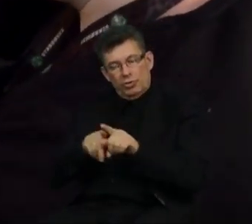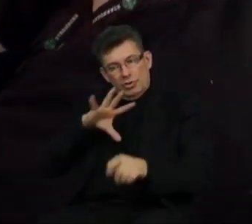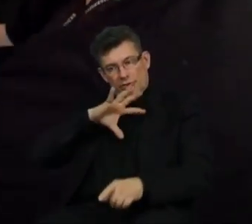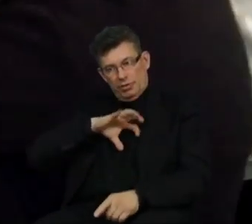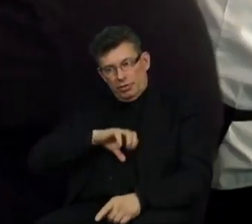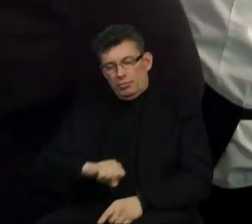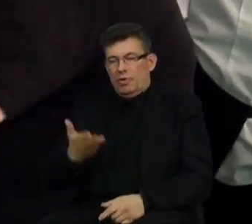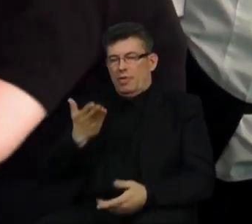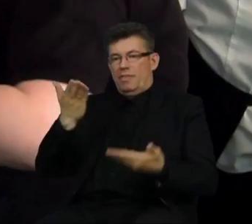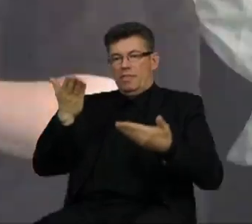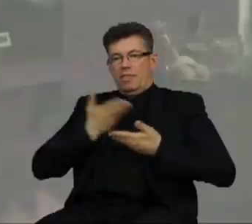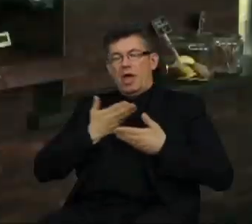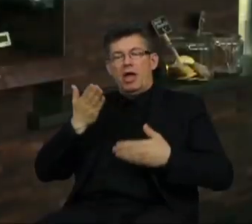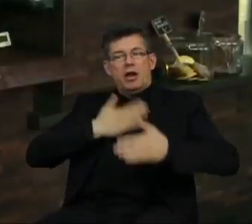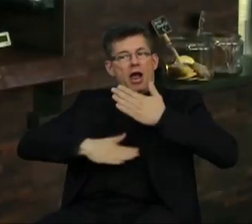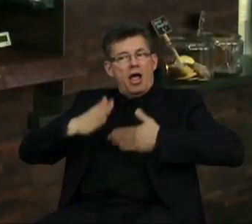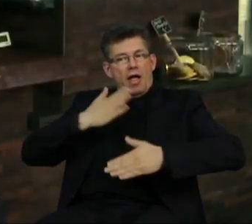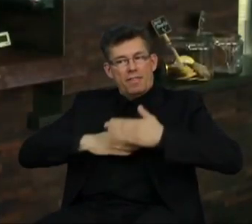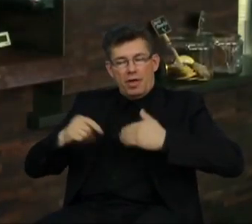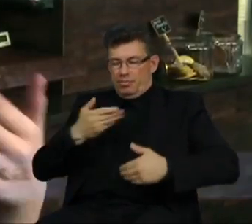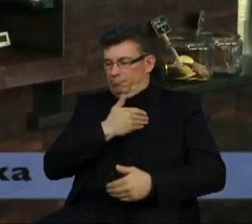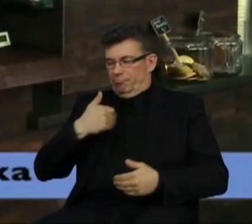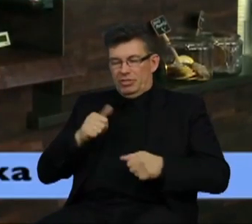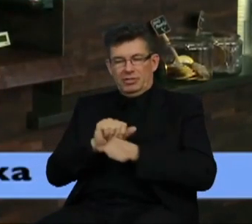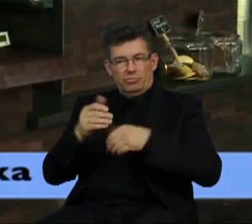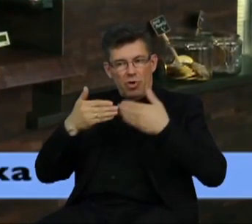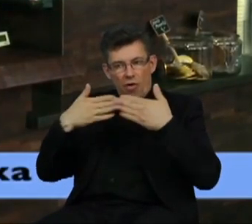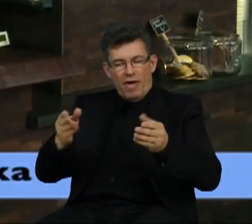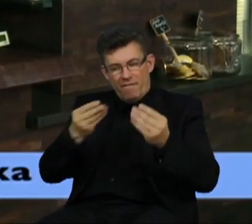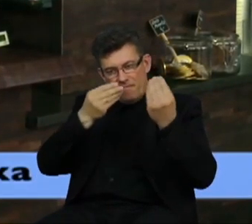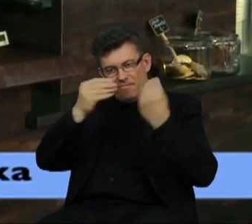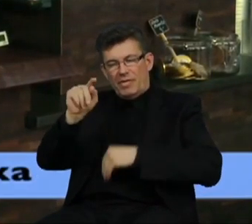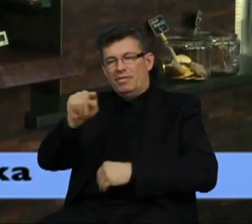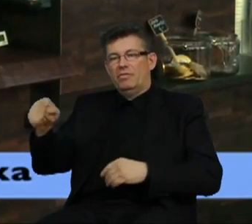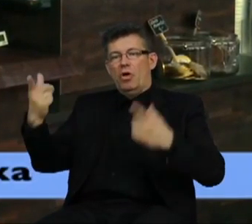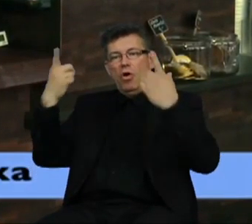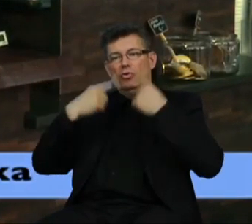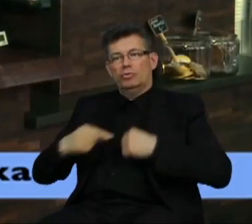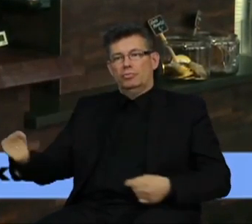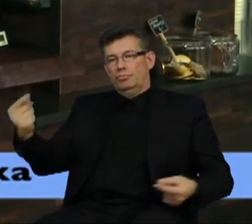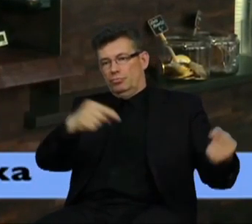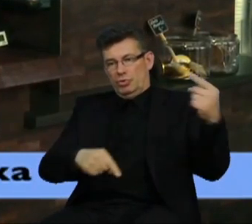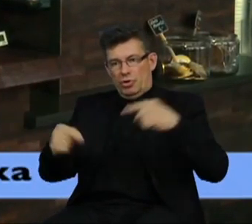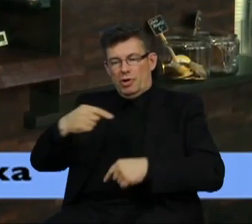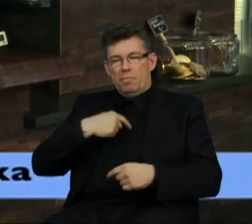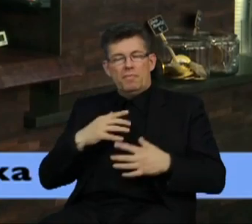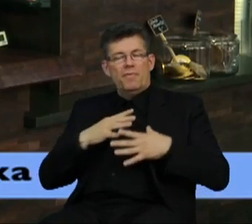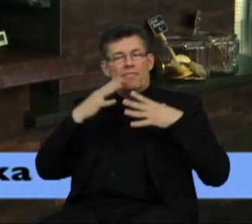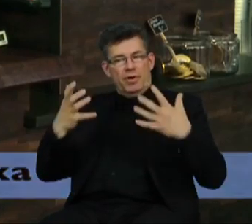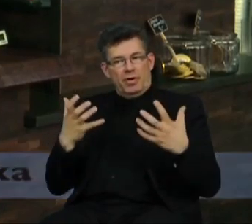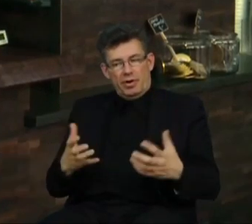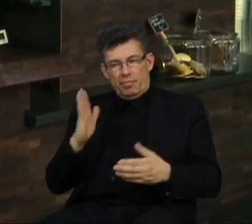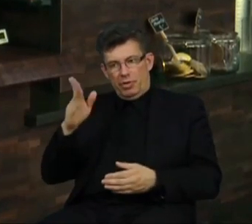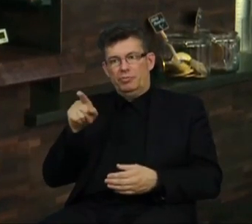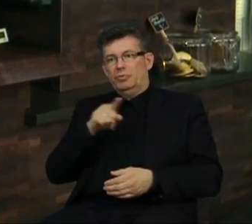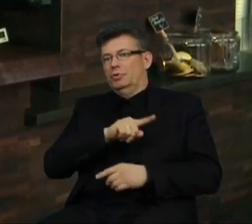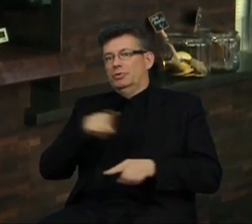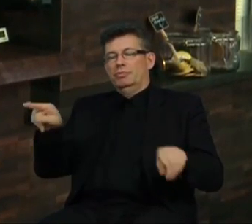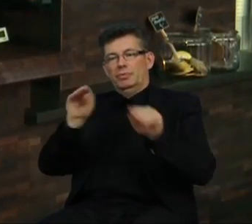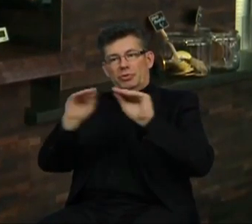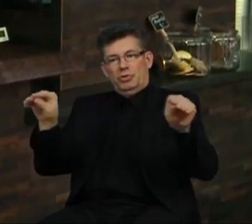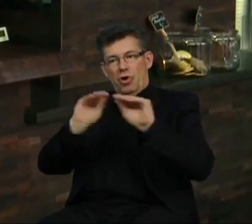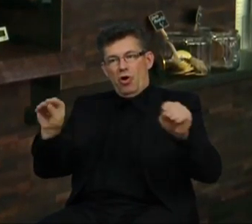też radości. Jak najbardziej jesteśmy otwarci, żeby więcej takich osób do nas przychodziło. My z wielką ochotą ich będziemy szkolić, z wielką ochotą będziemy